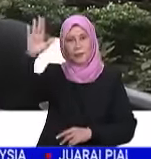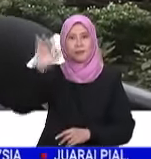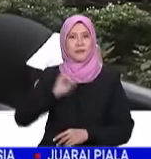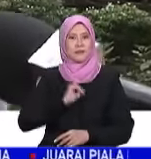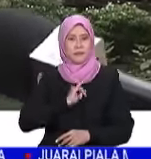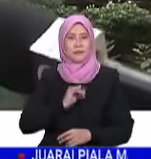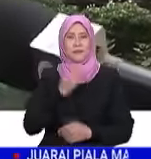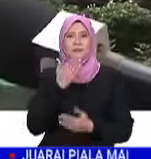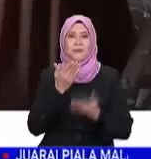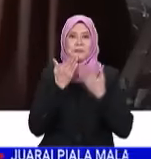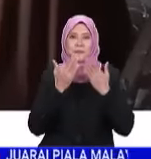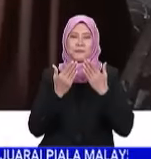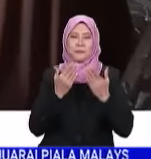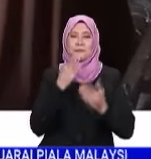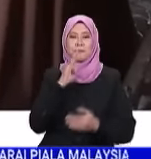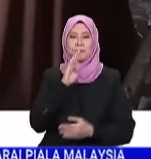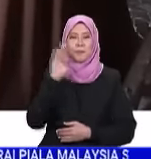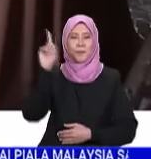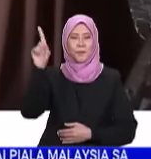kasih banyak Alhamdulillah